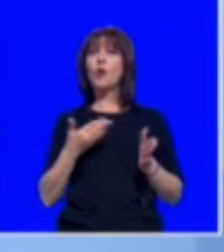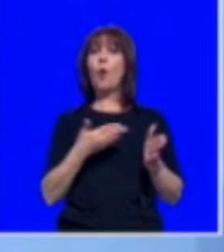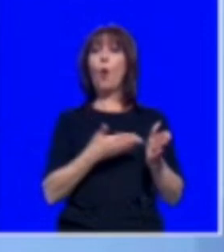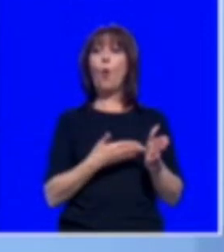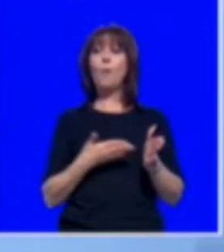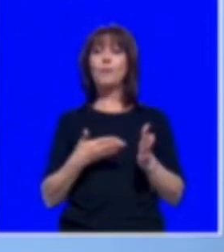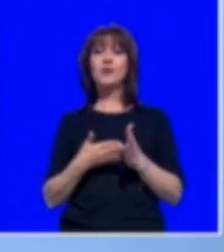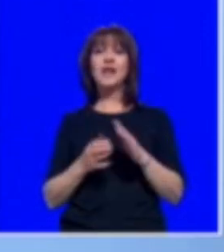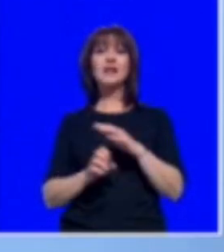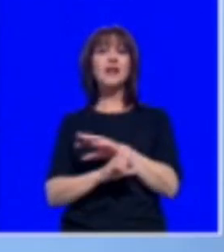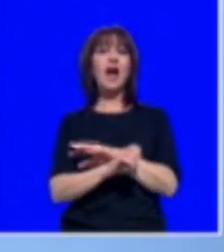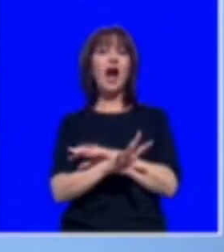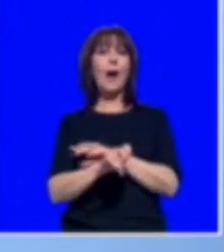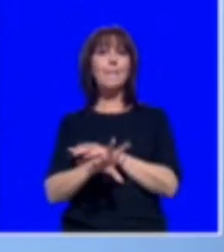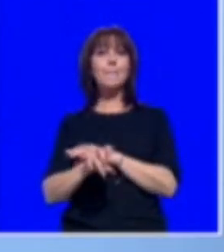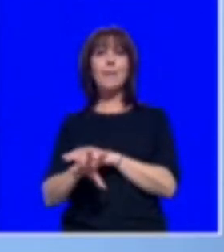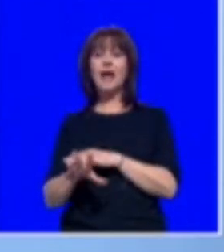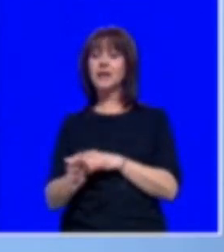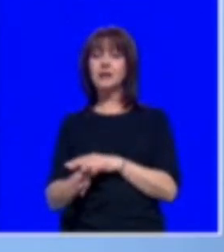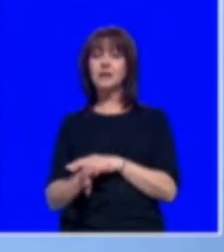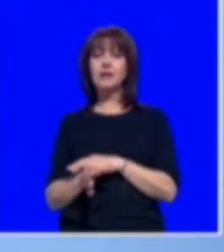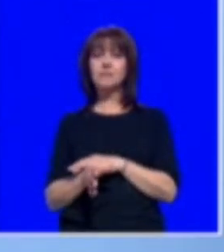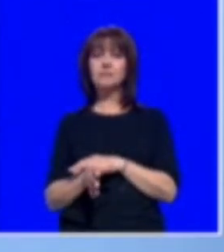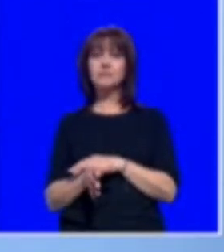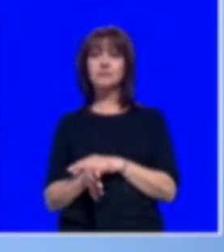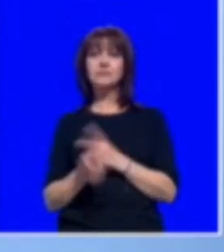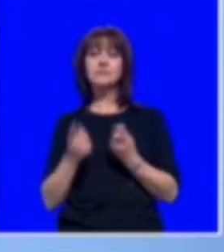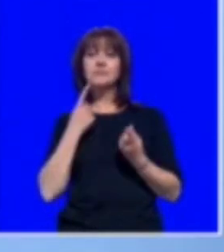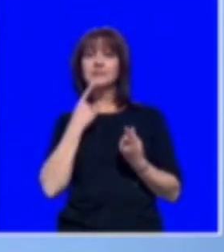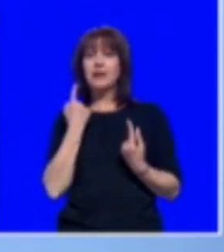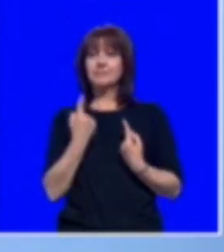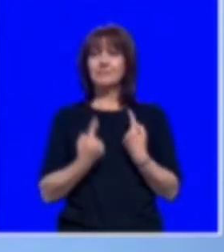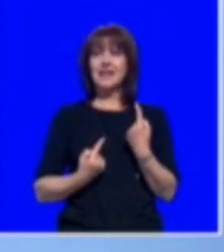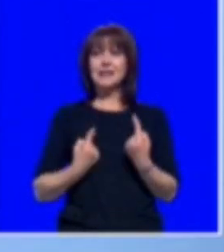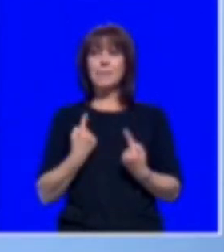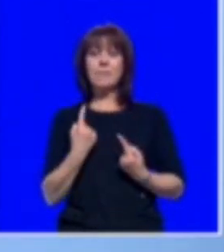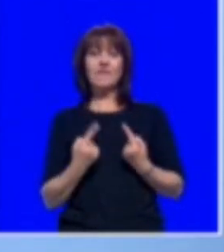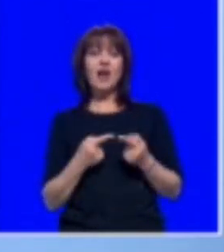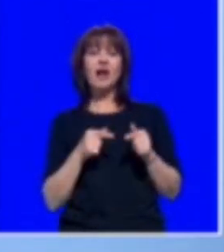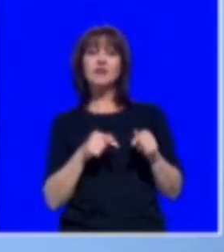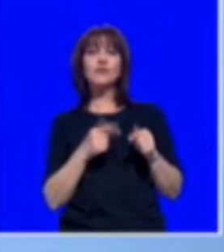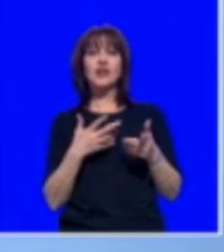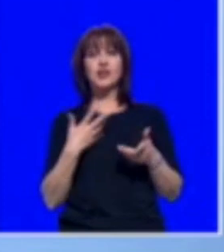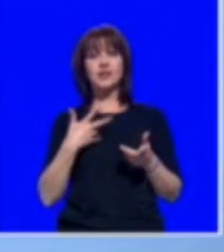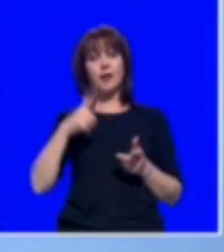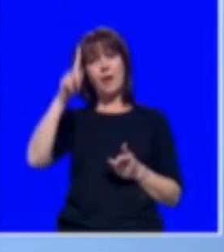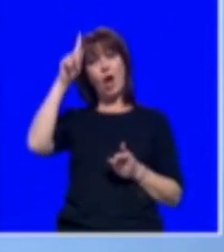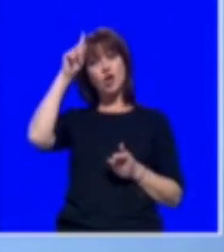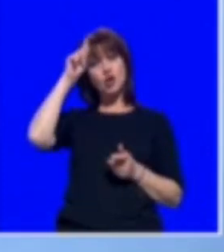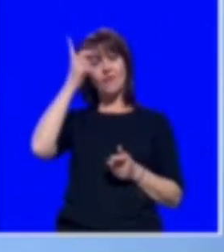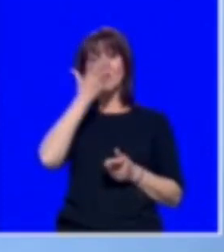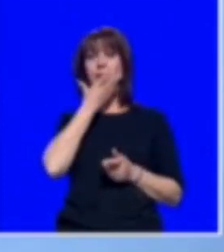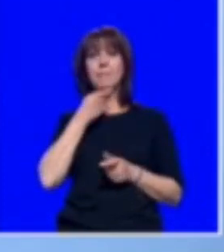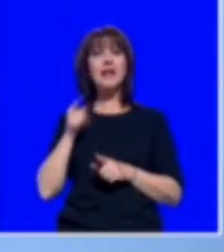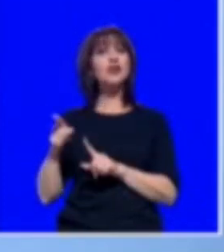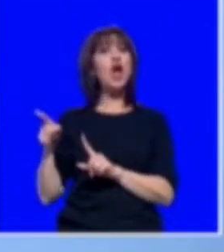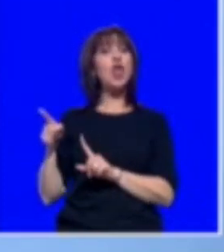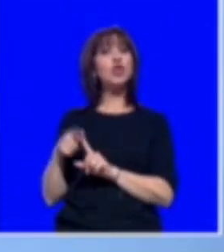в кампанията толкова се забавляваха с това, че искам София да прилича на